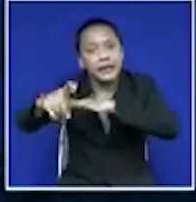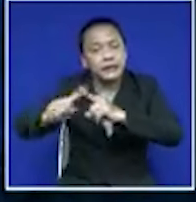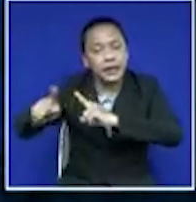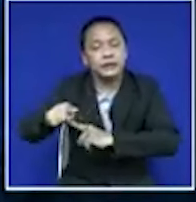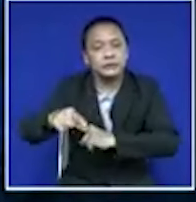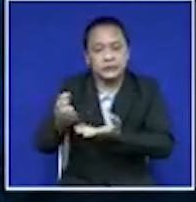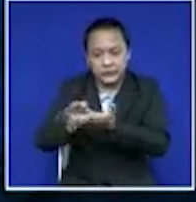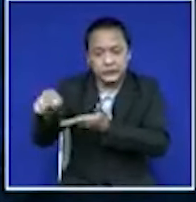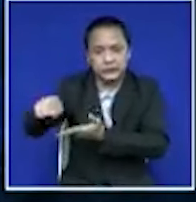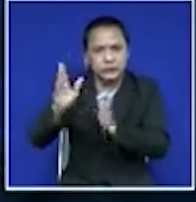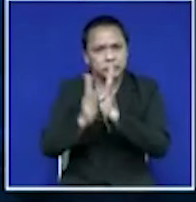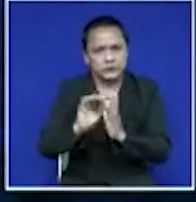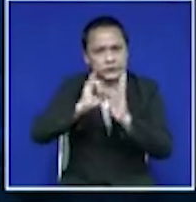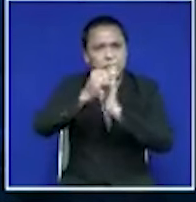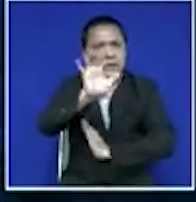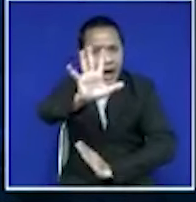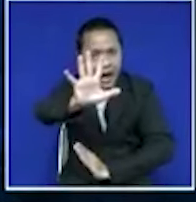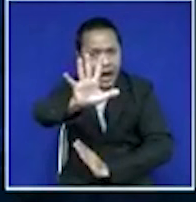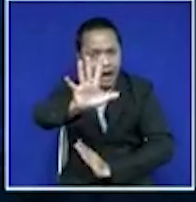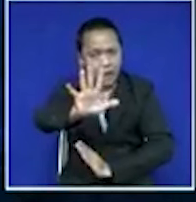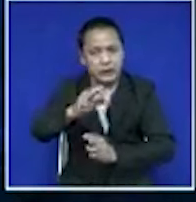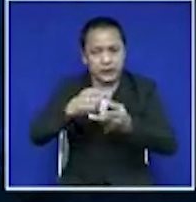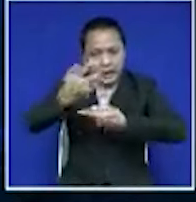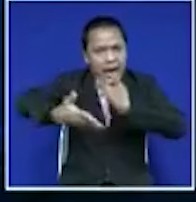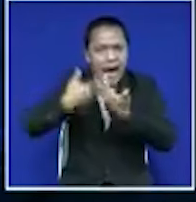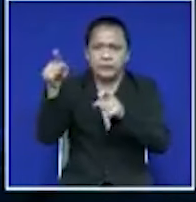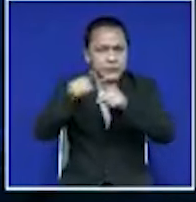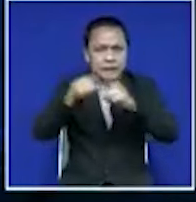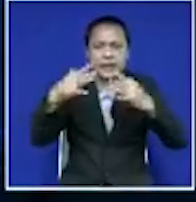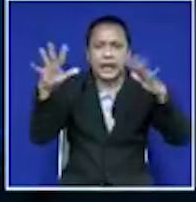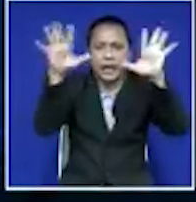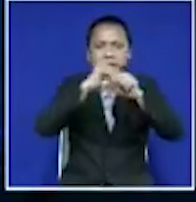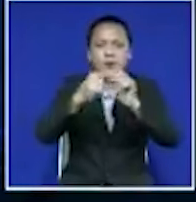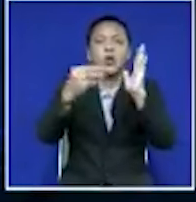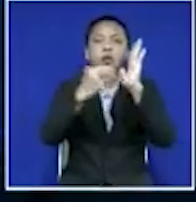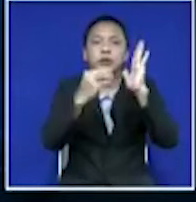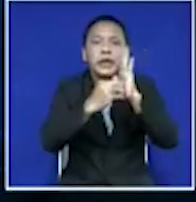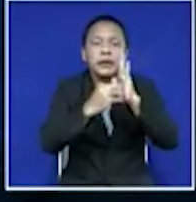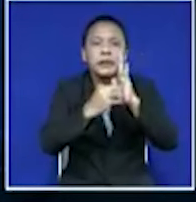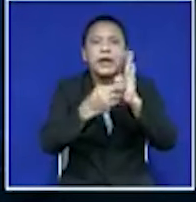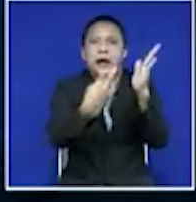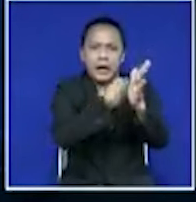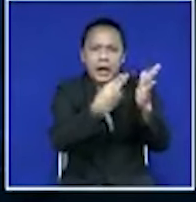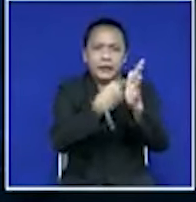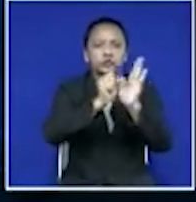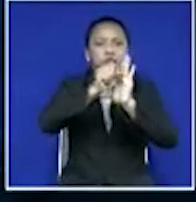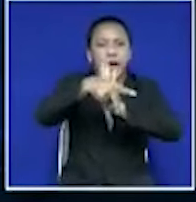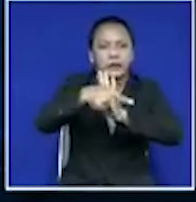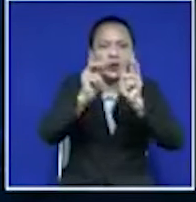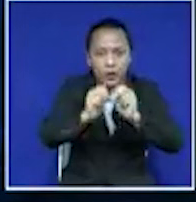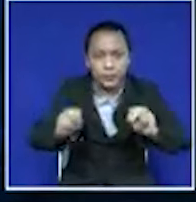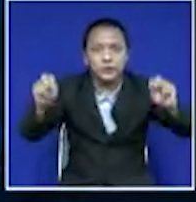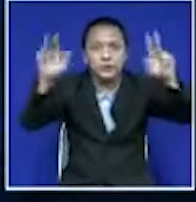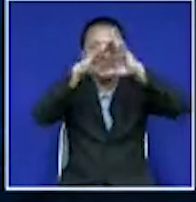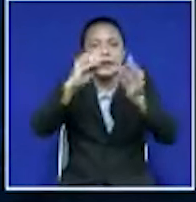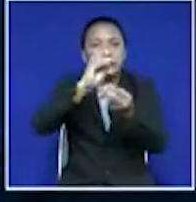งอย่างน้อย5จังหวัดนะครับที่มีตลาดค้าส่งนี้ที่มีลูกค้าเช่นกทมราชบุรีสุพรรณบุรีนครปฐม